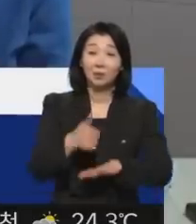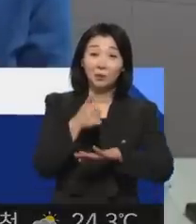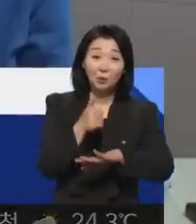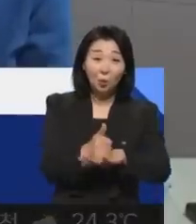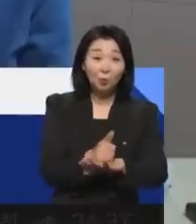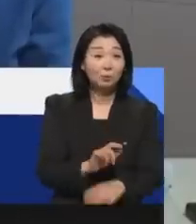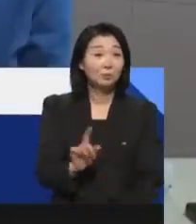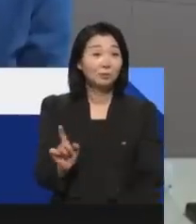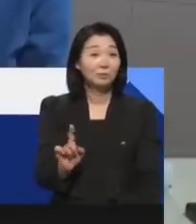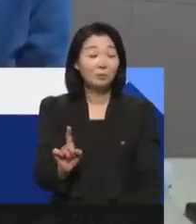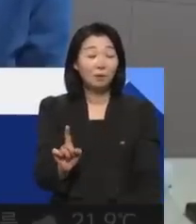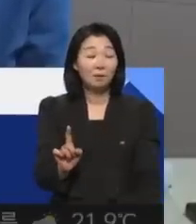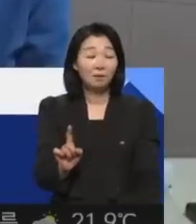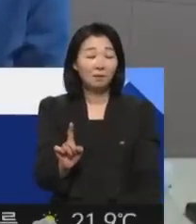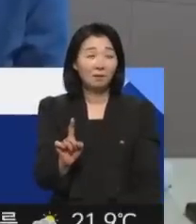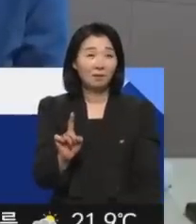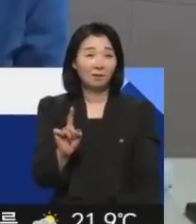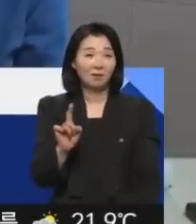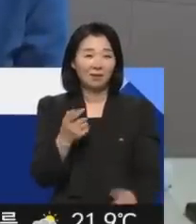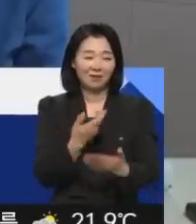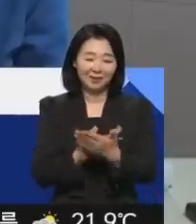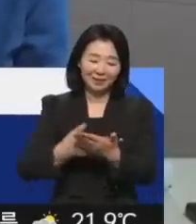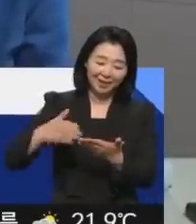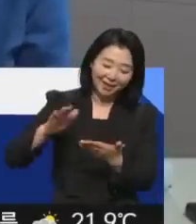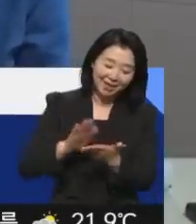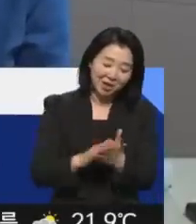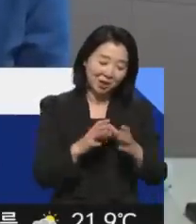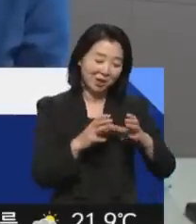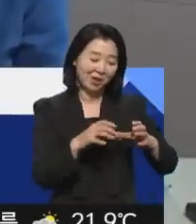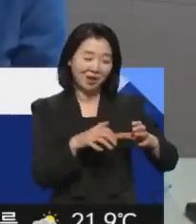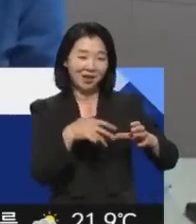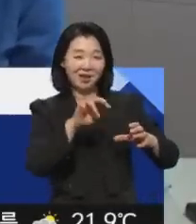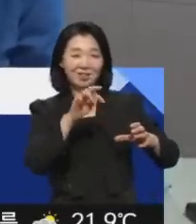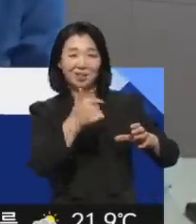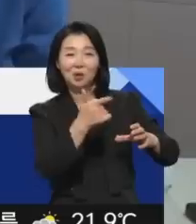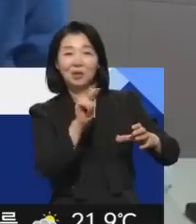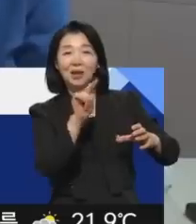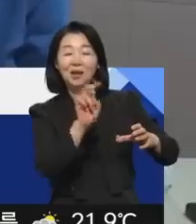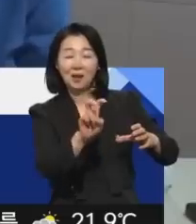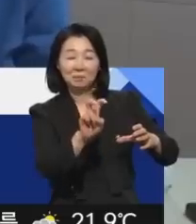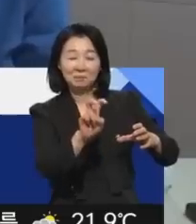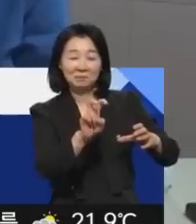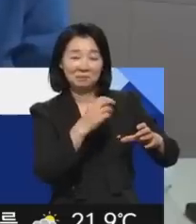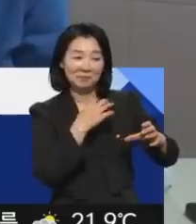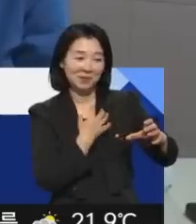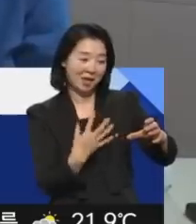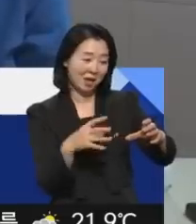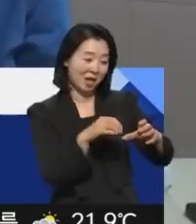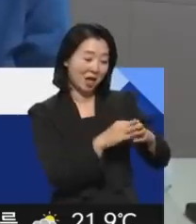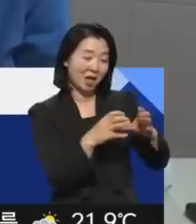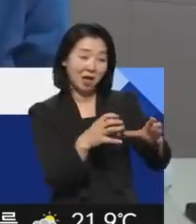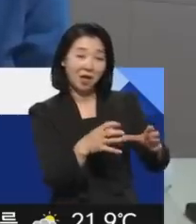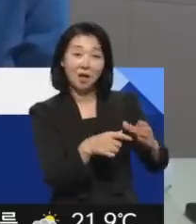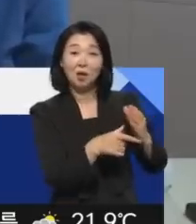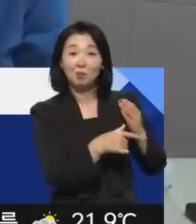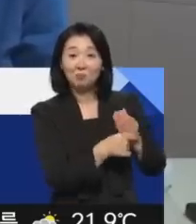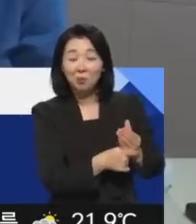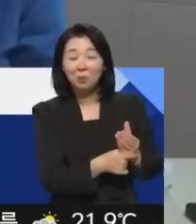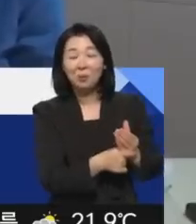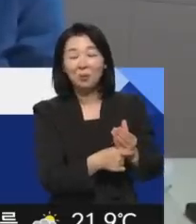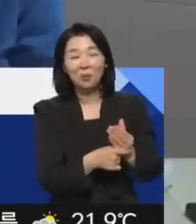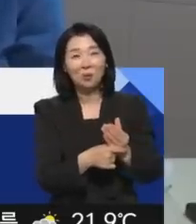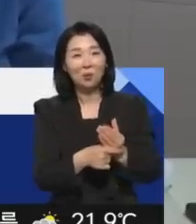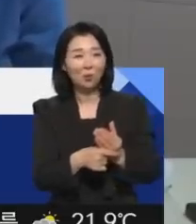결국에는 그 개혁 세력이라고 대표되는 천하람 위원장과 제가 대표하는 그 세력의 표가 오히려 총선 때 필요하다. 총선에